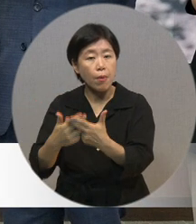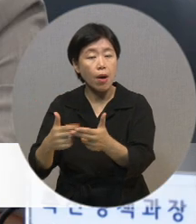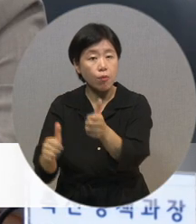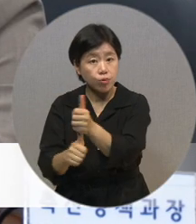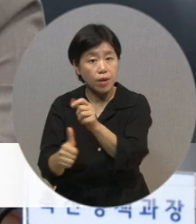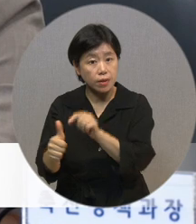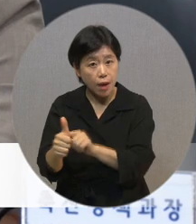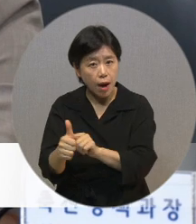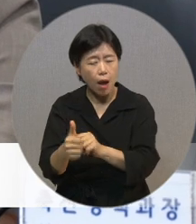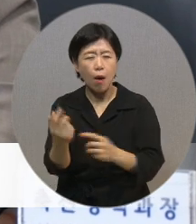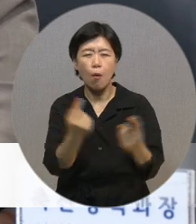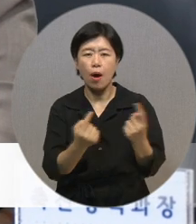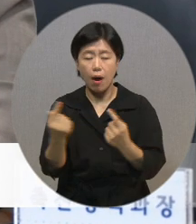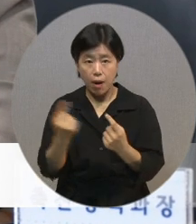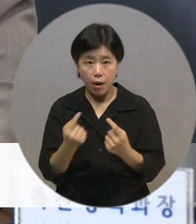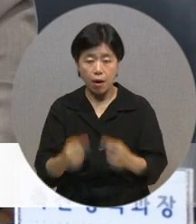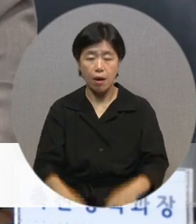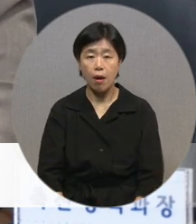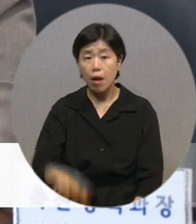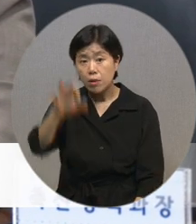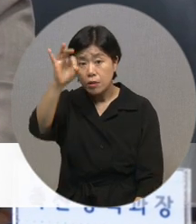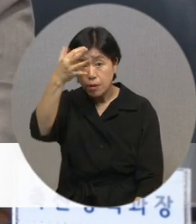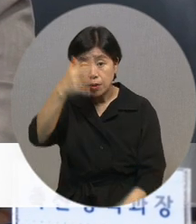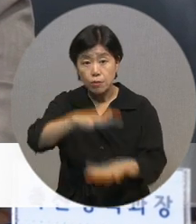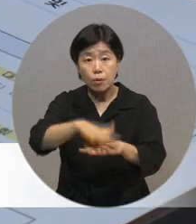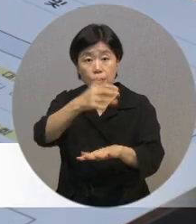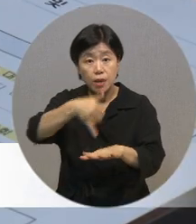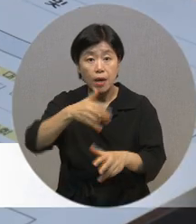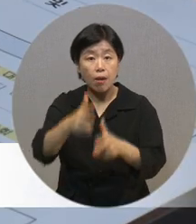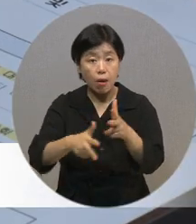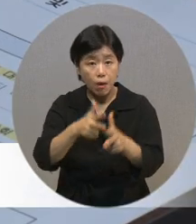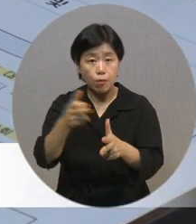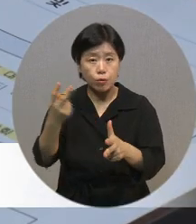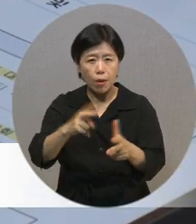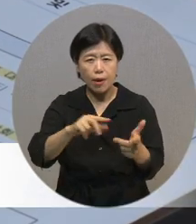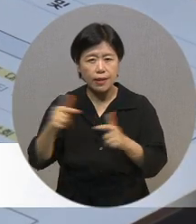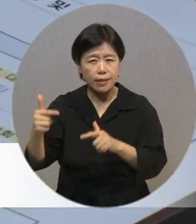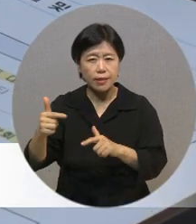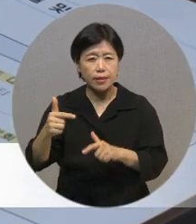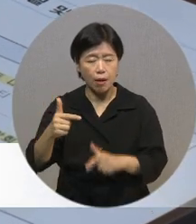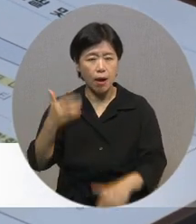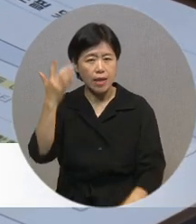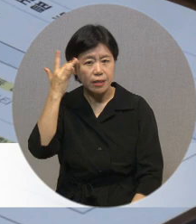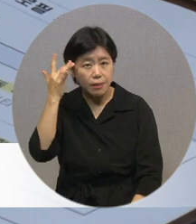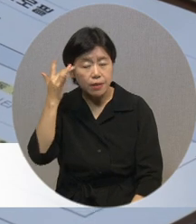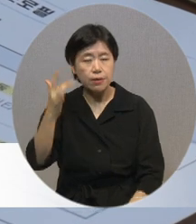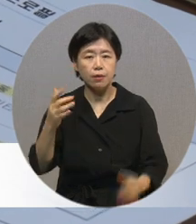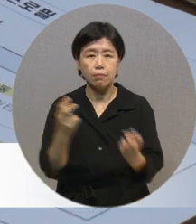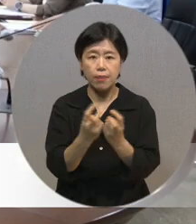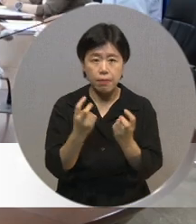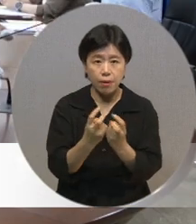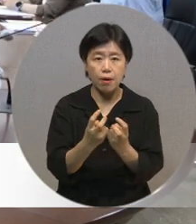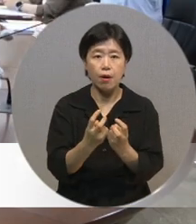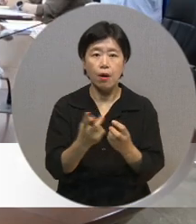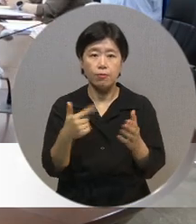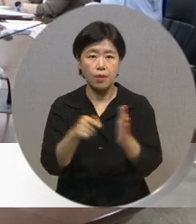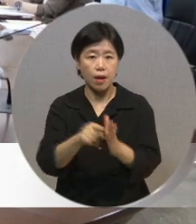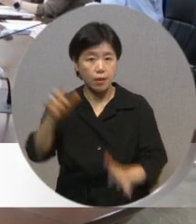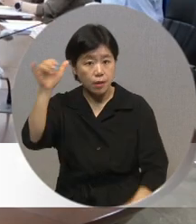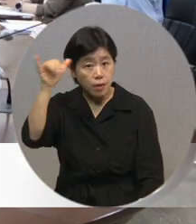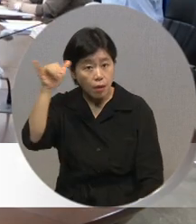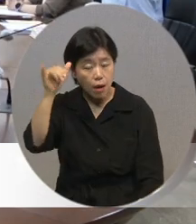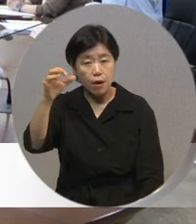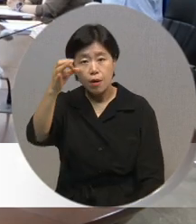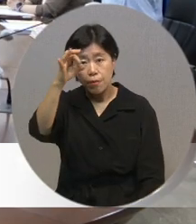참석해 첨단농산업 구축, 스마트 파밍 및 정밀농업 농작업 대행 플랫폼 구축, 인공지능